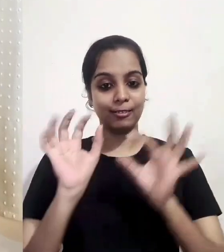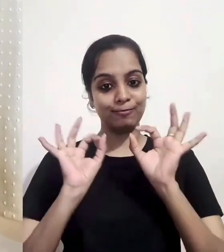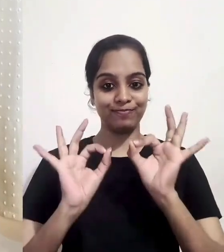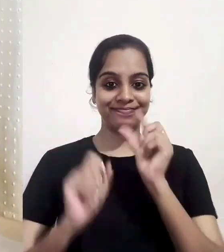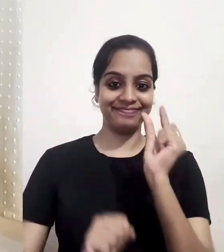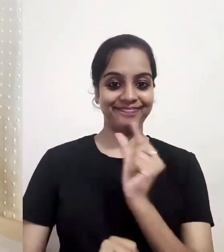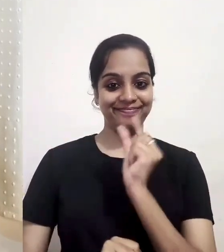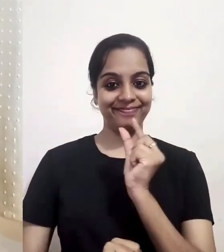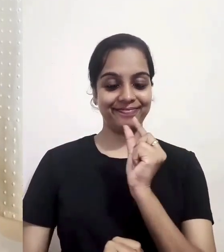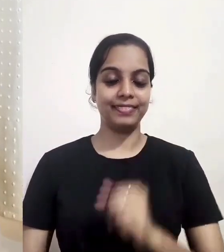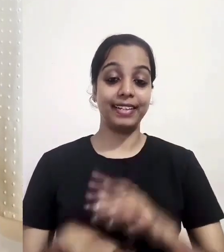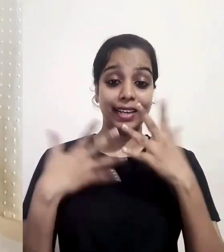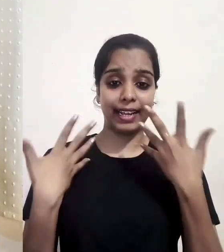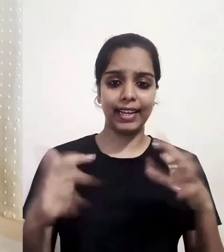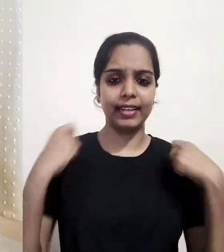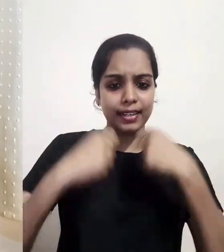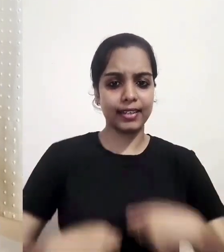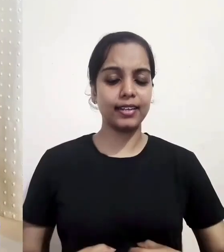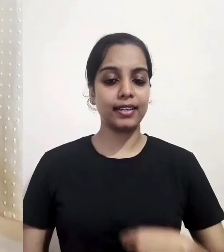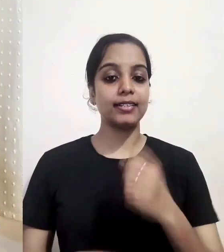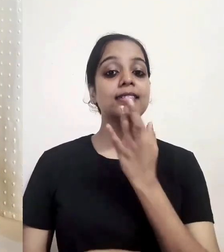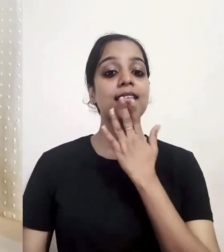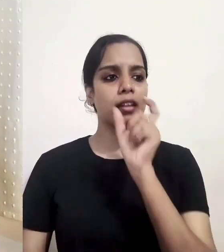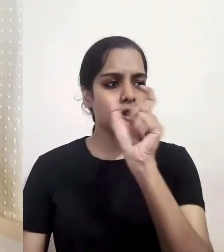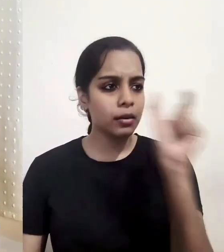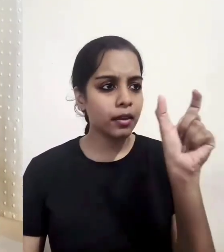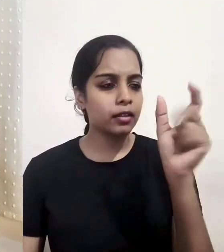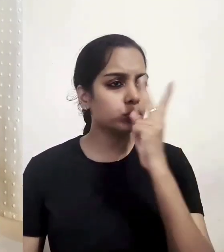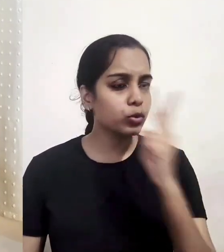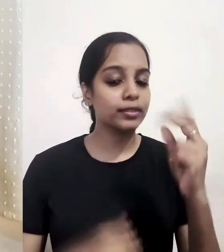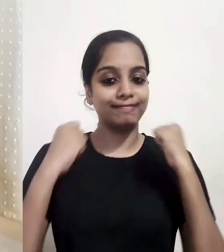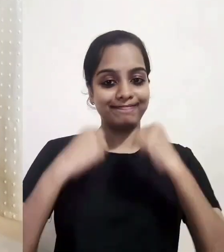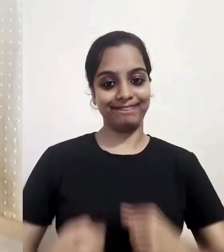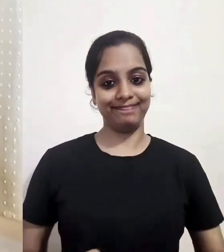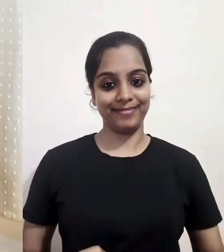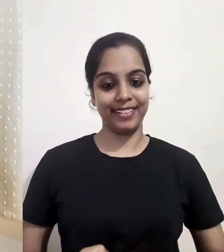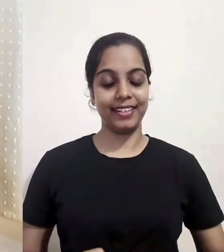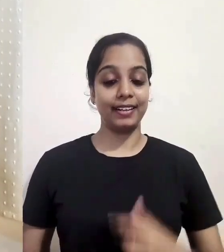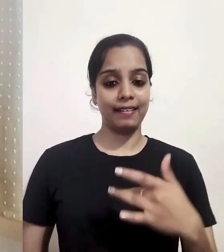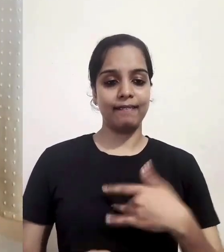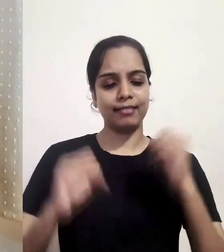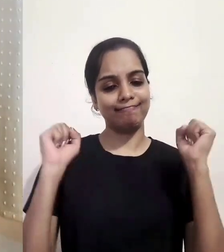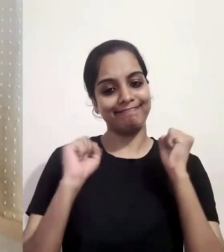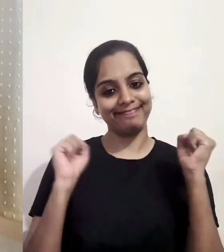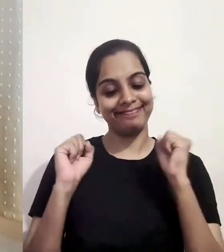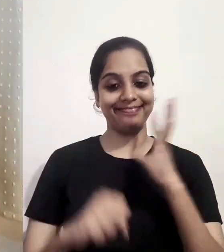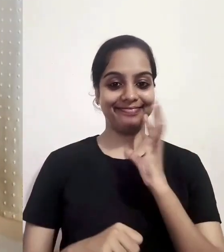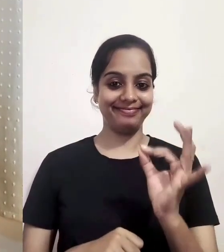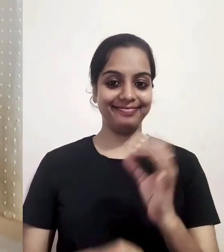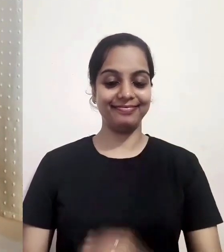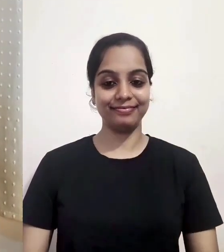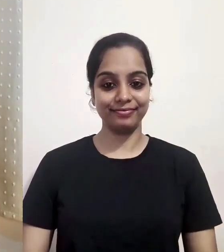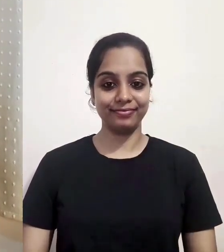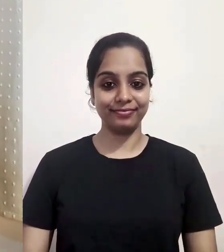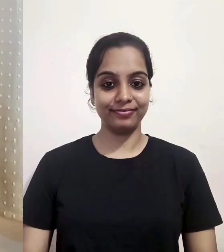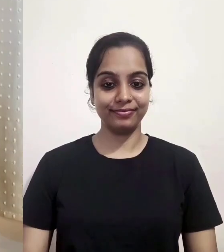അതോടൊപ്പം തന്നെ നല്ല ആക്സസറീസ് ചൂസ് ചെയ്യുക. ഒപ്പം ഏത് ഡ്രസ്സ് ഇട്ടാലും കളർ പാലറ്റ് ഫോളോ ചെയ്യാൻ ശ്രമിക്കുക. ഒപ്പം ഇടുന്ന